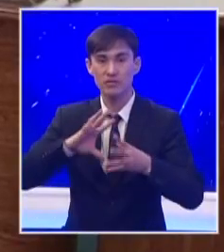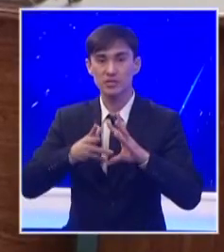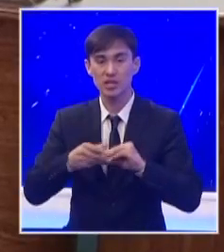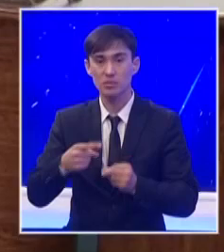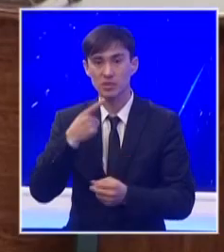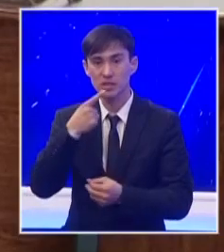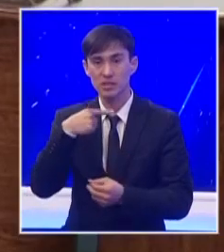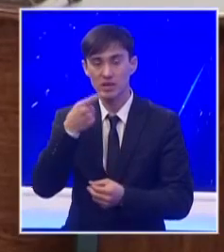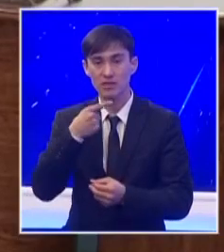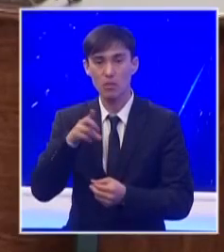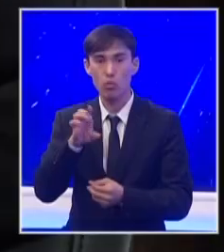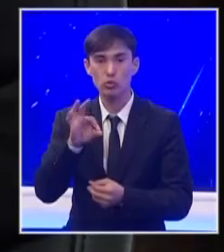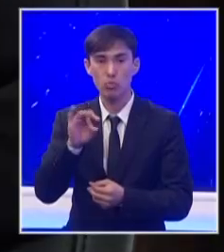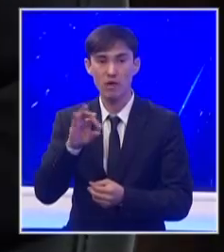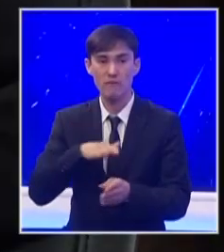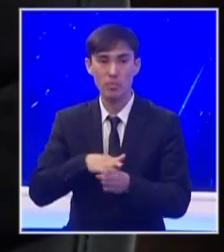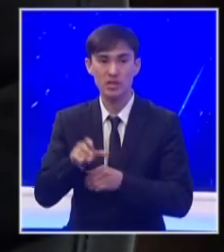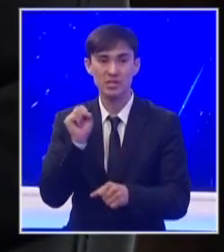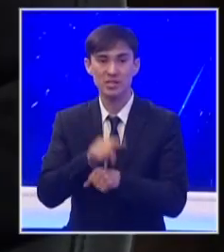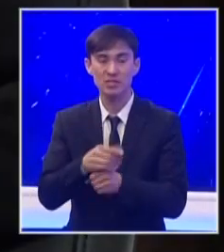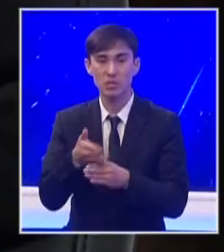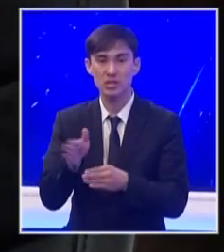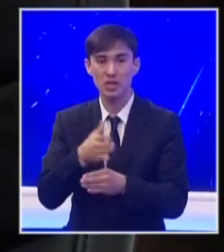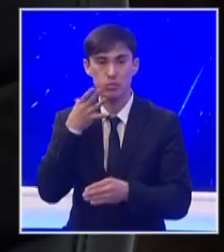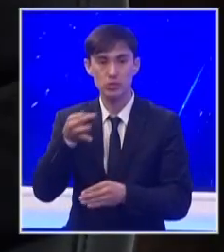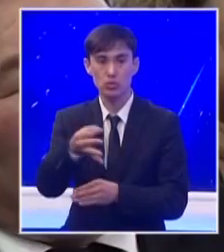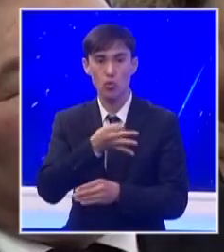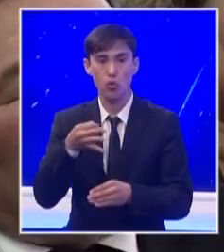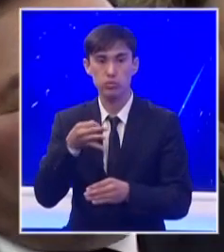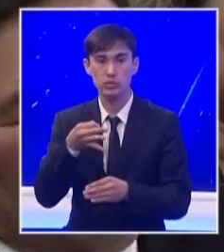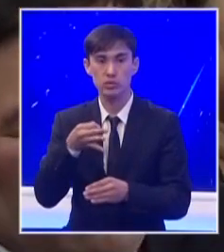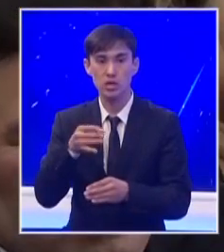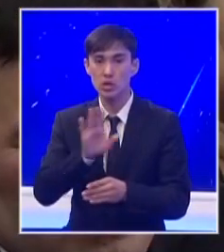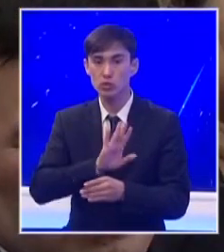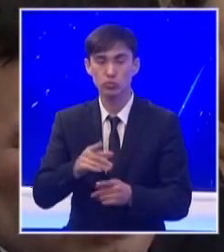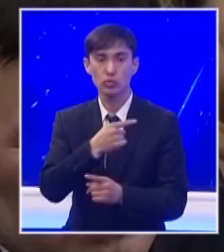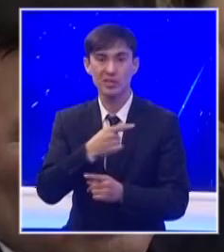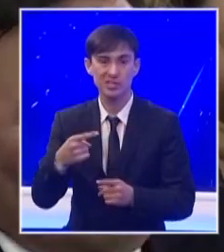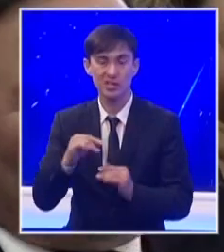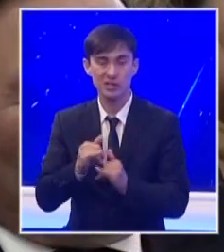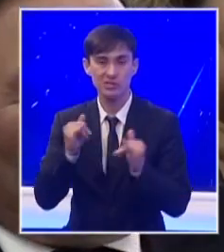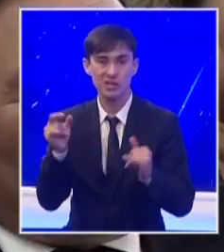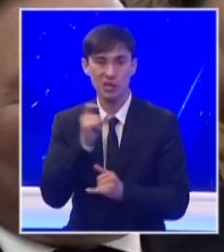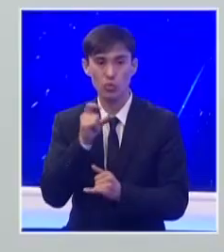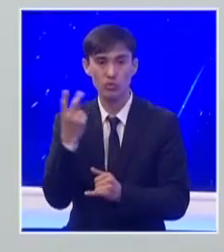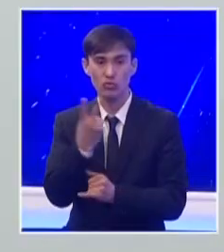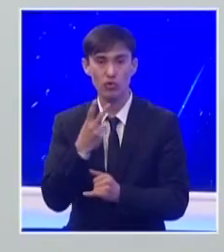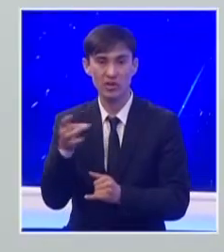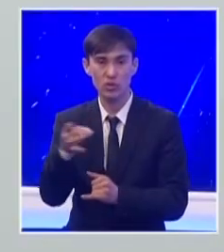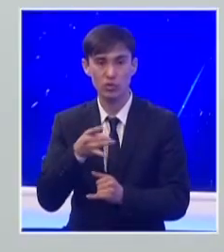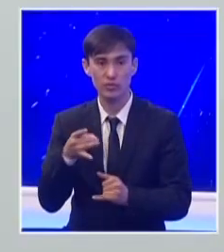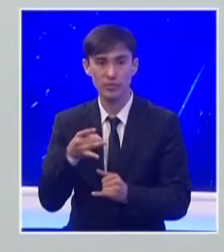заверил Канат Базумбаев, выполнение задачи по разделению Алматинской области не скажется отрицательно на развитии экономики двух